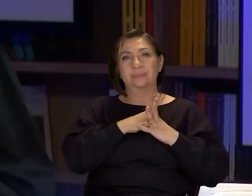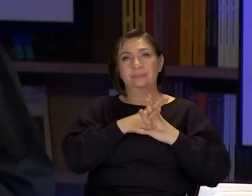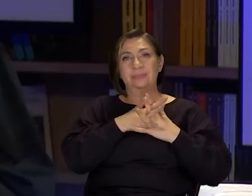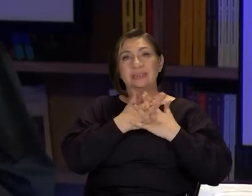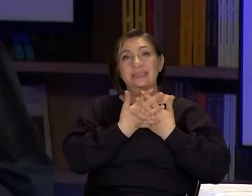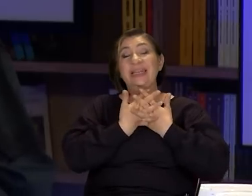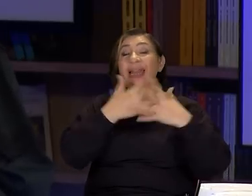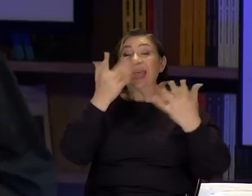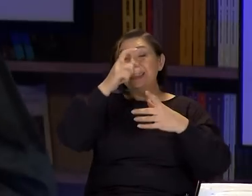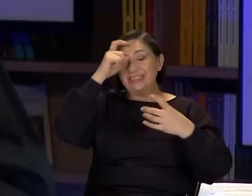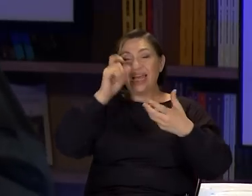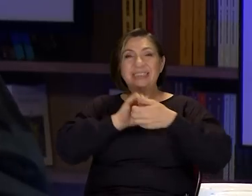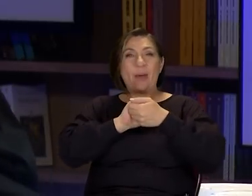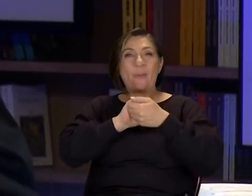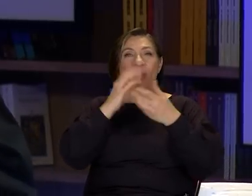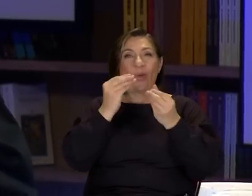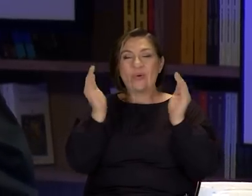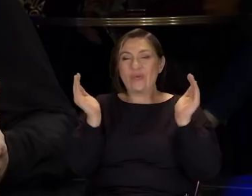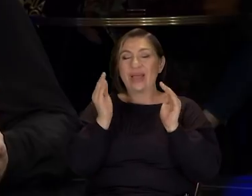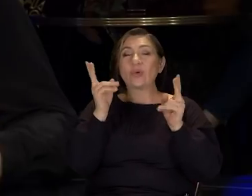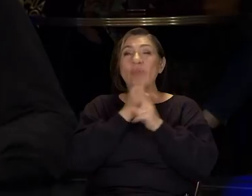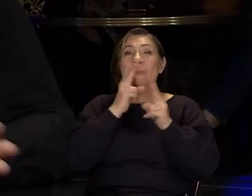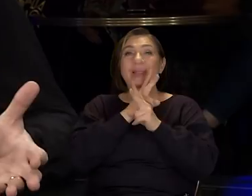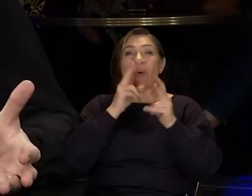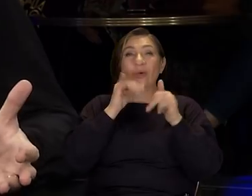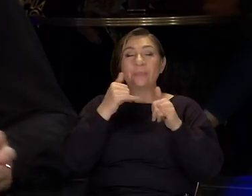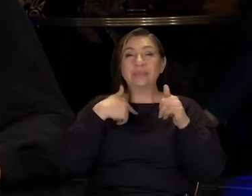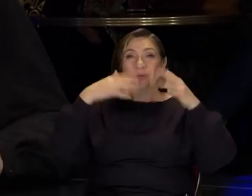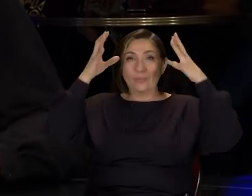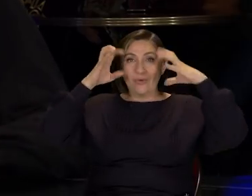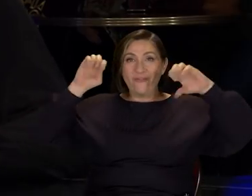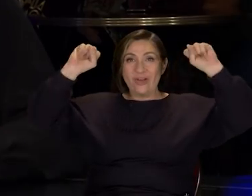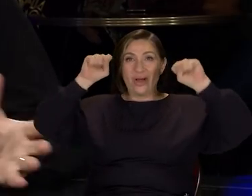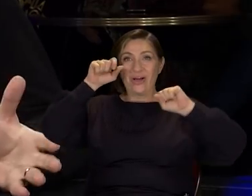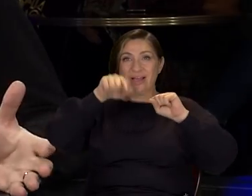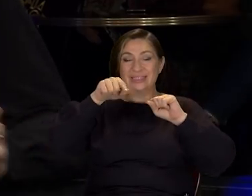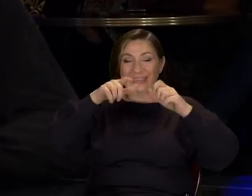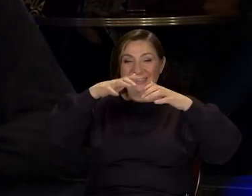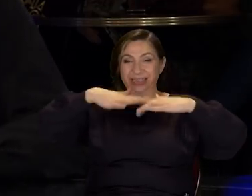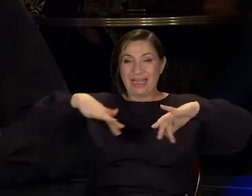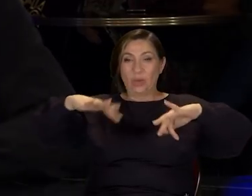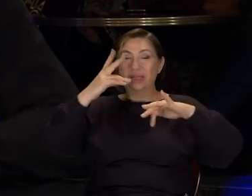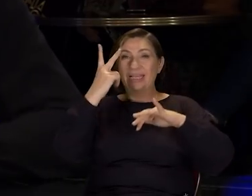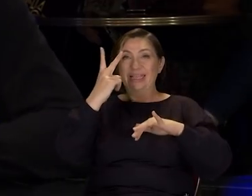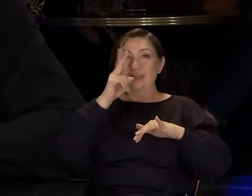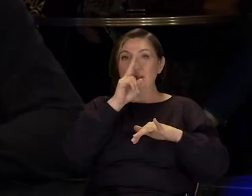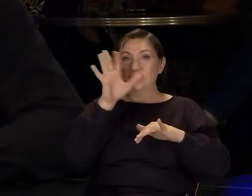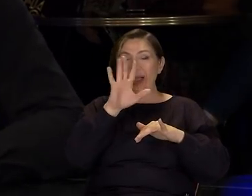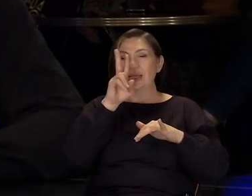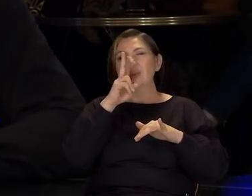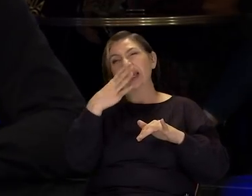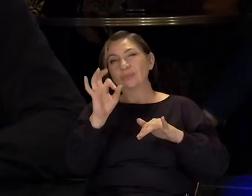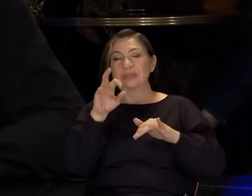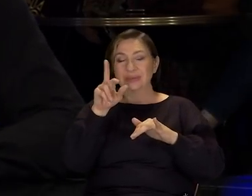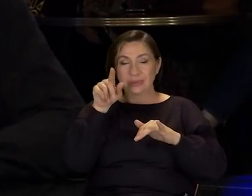güzel oluyor. Daha sıcak olur ve samimi oluyor. Bir de tabii komedi oyunlarında bizim Profilo Kültür Merkezimizin salon ikisi özellikle 250-260